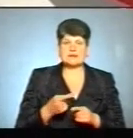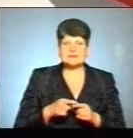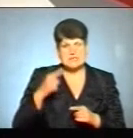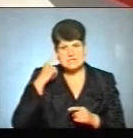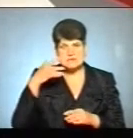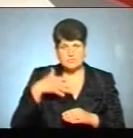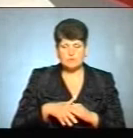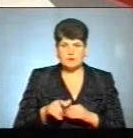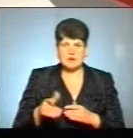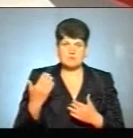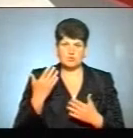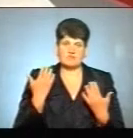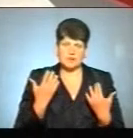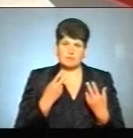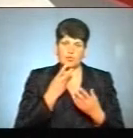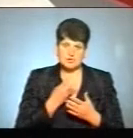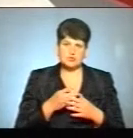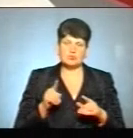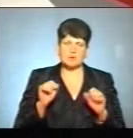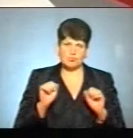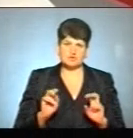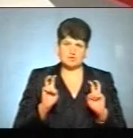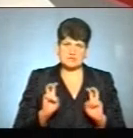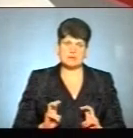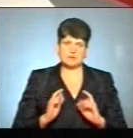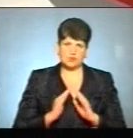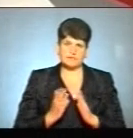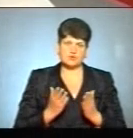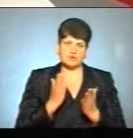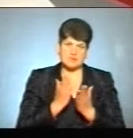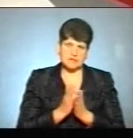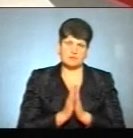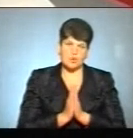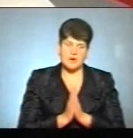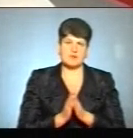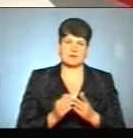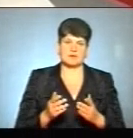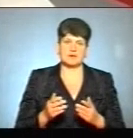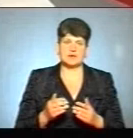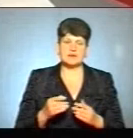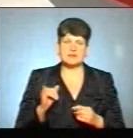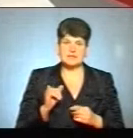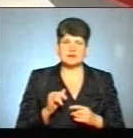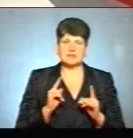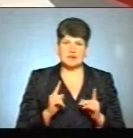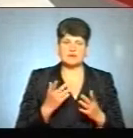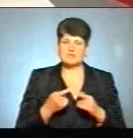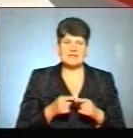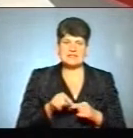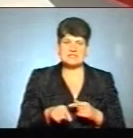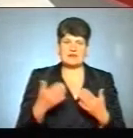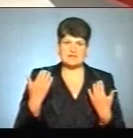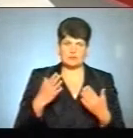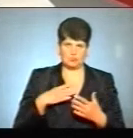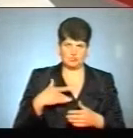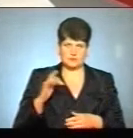людей, і минулі вихідні показали, що ми можемо сидіти вдома, якщо є таке прохання, рекомендація, і, власне, навіть якщо на ці вихідні вони будуть